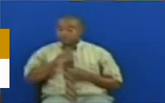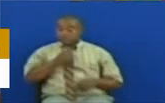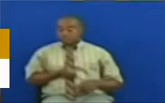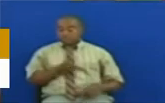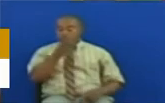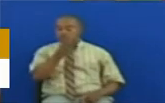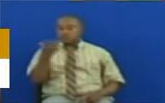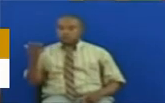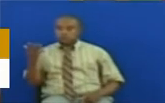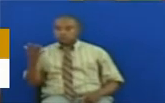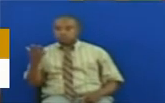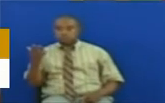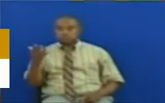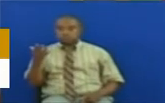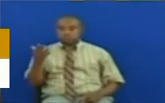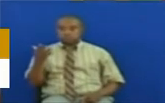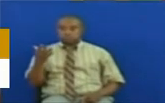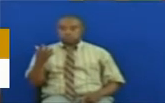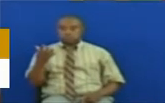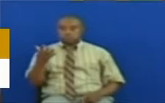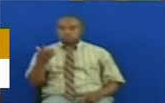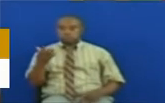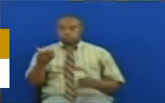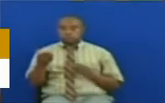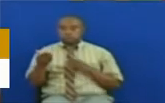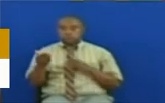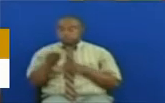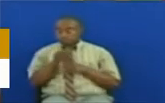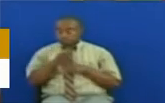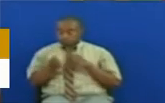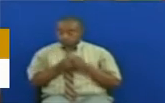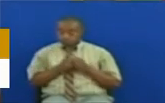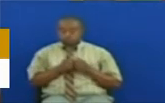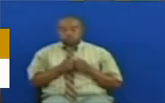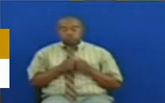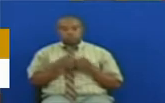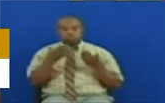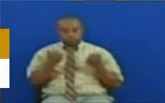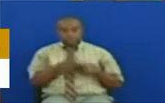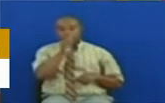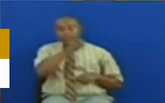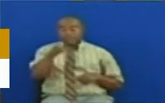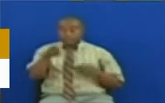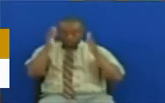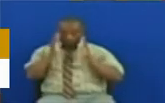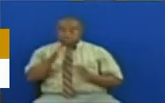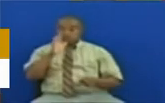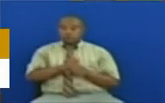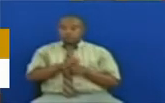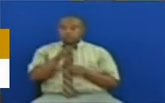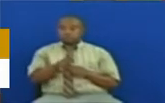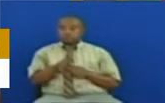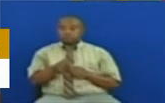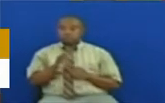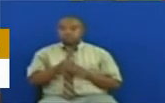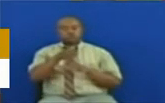45 inayozungumzia incentives kwa wazawa, ambayo waheshimiwa wabunge wengi humu ndani